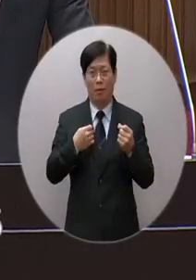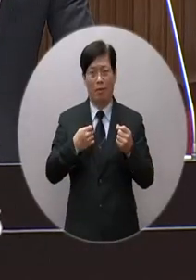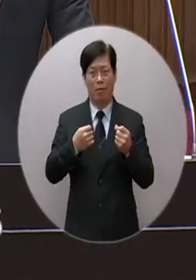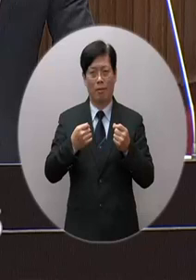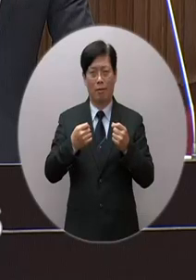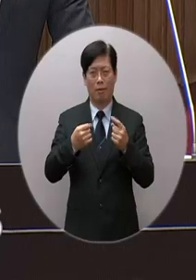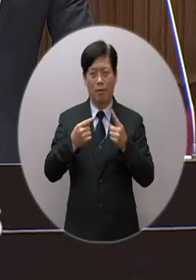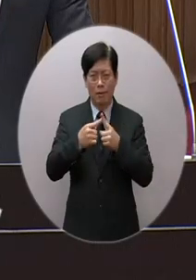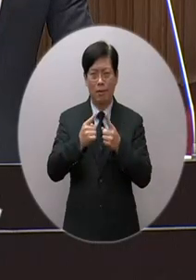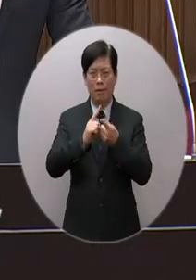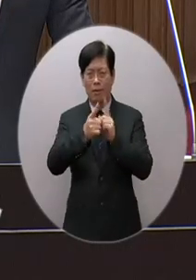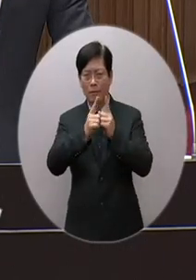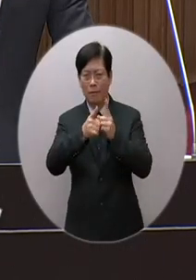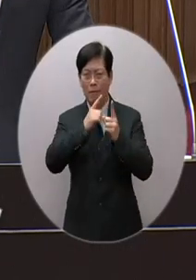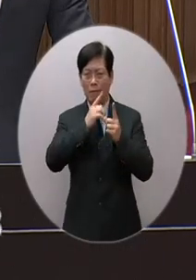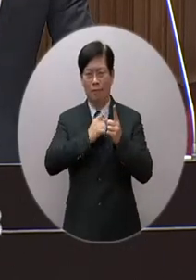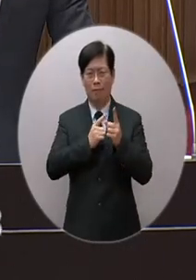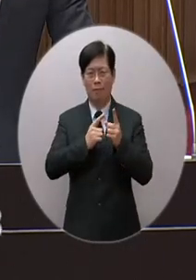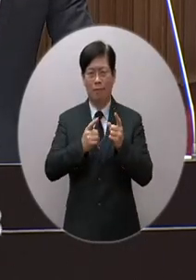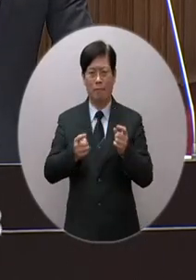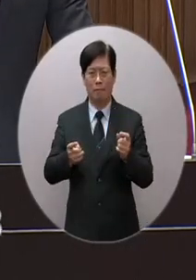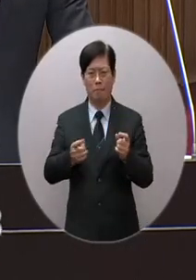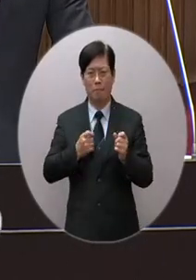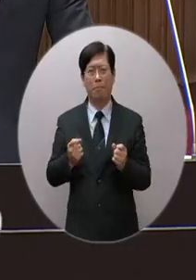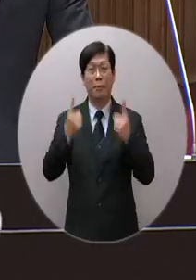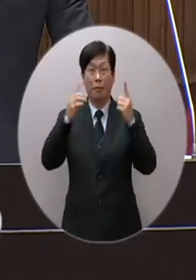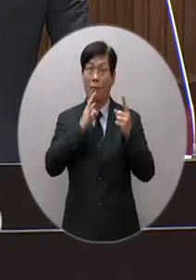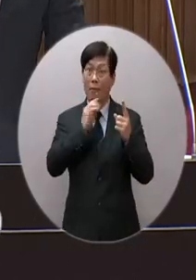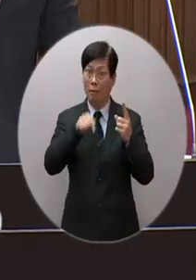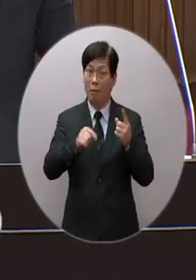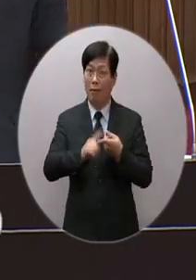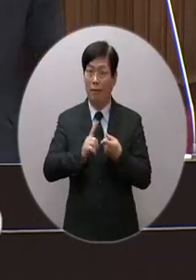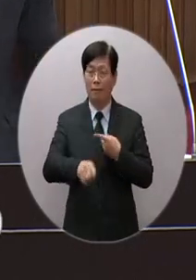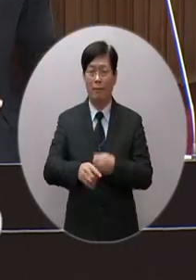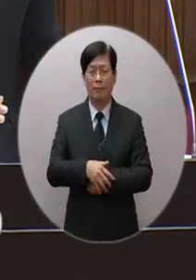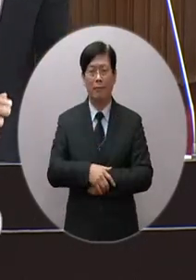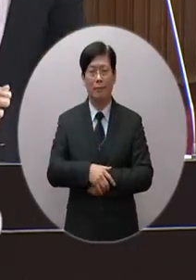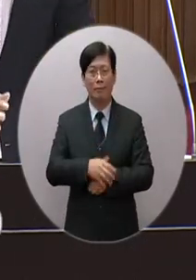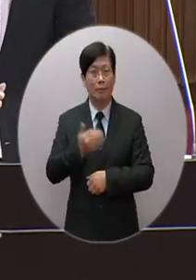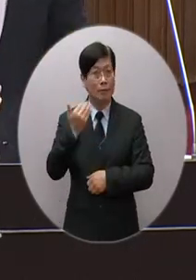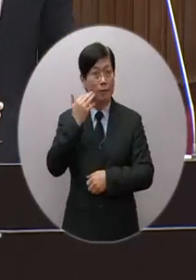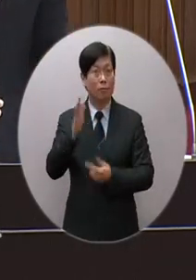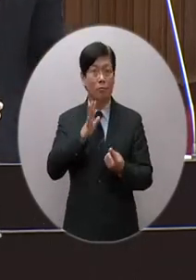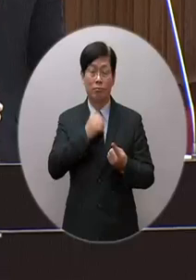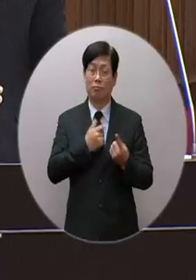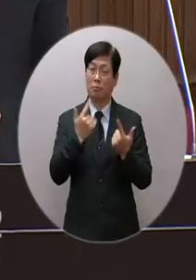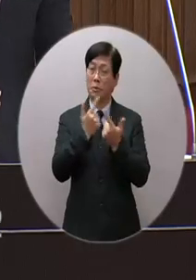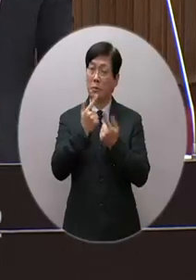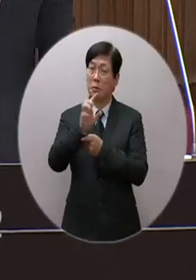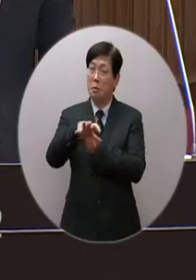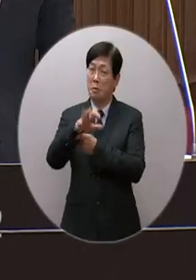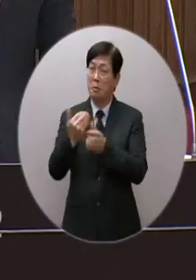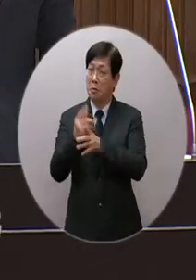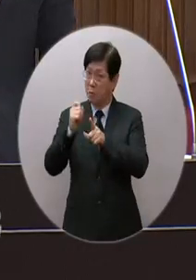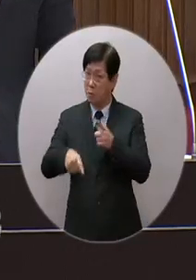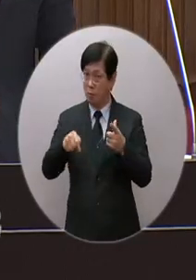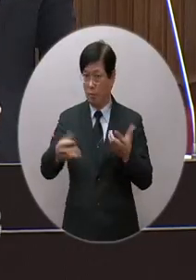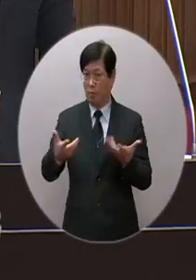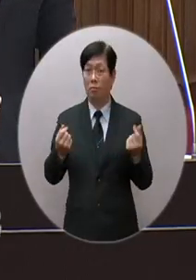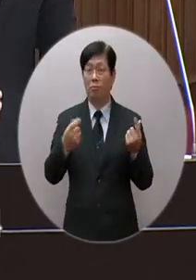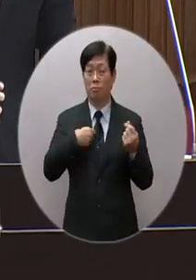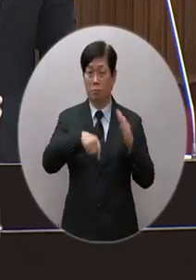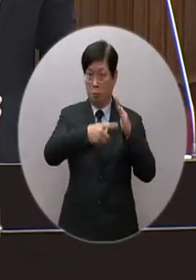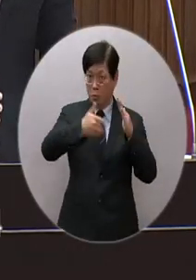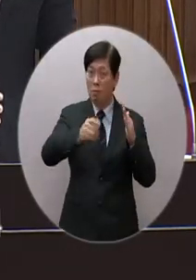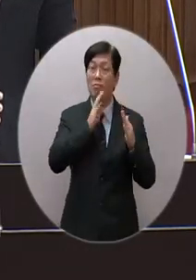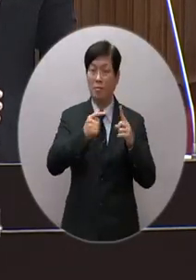为的缺失的上的作为，然后应该是这么讲，简单讲。 是。 那北荣的事件，这院长也有表达，他也是